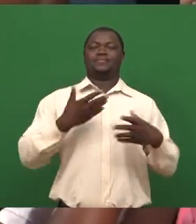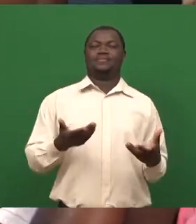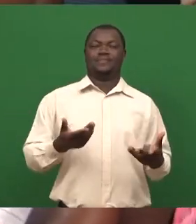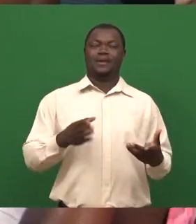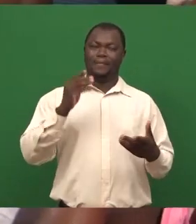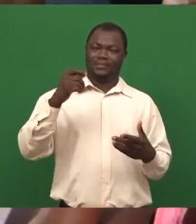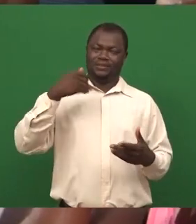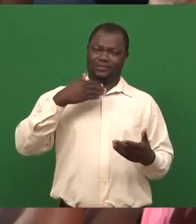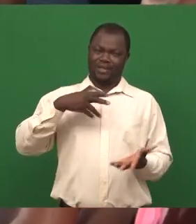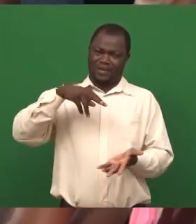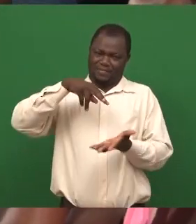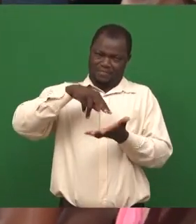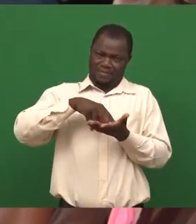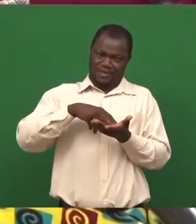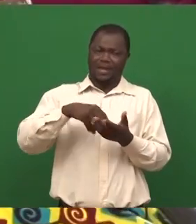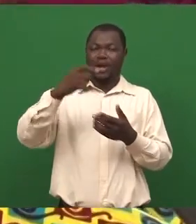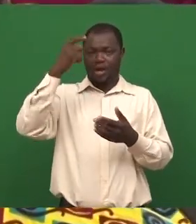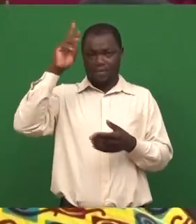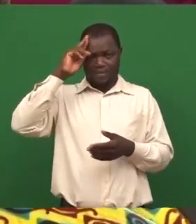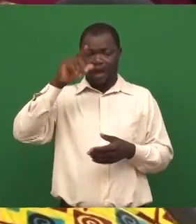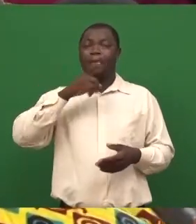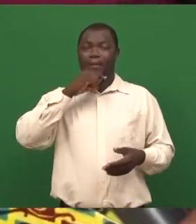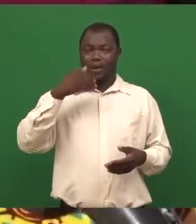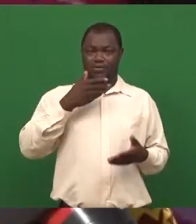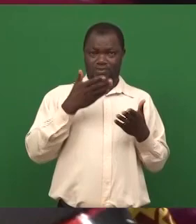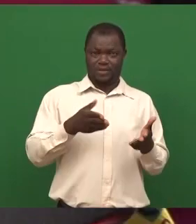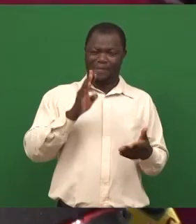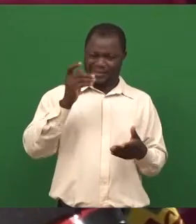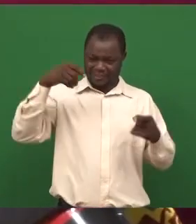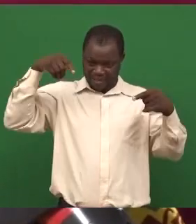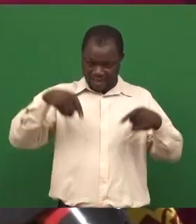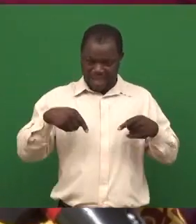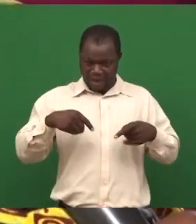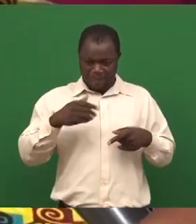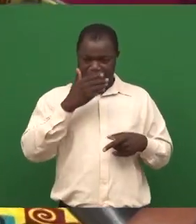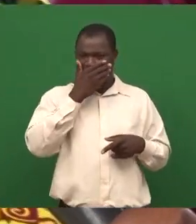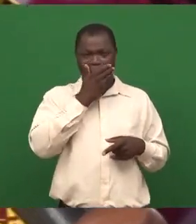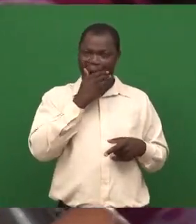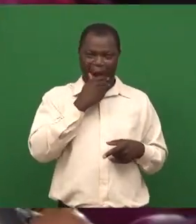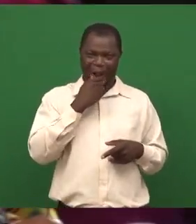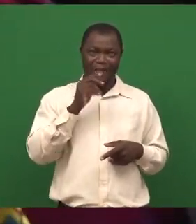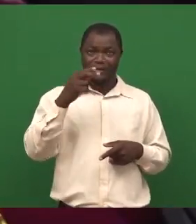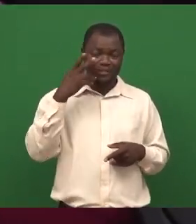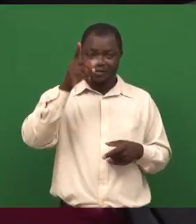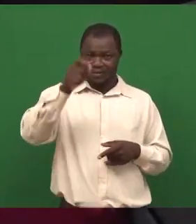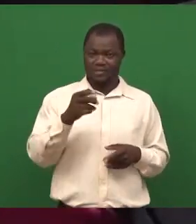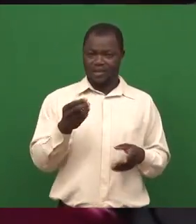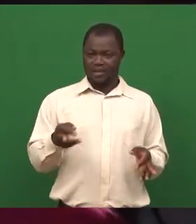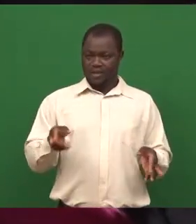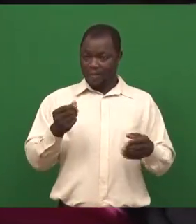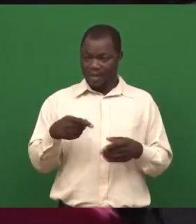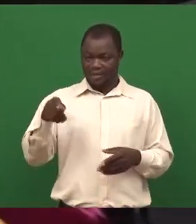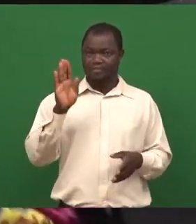asi ndomira ndichiziva kuti ndivo baba. Zvino mazuva anoka unongowana munhu ane mari yake ava